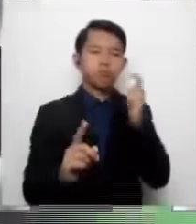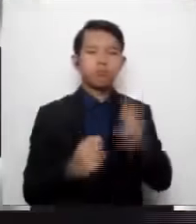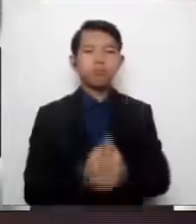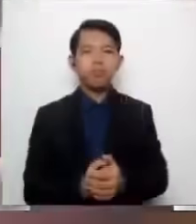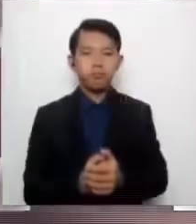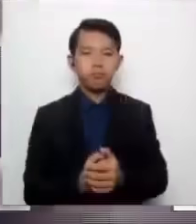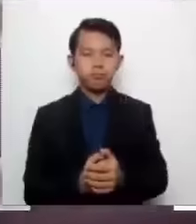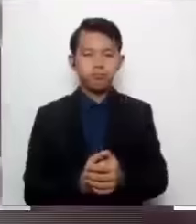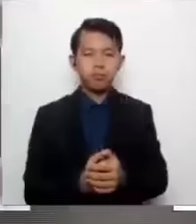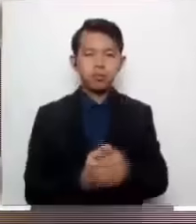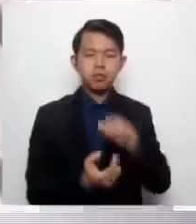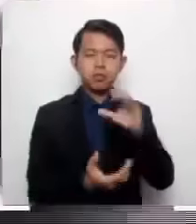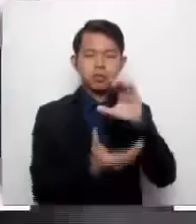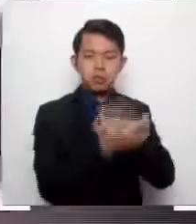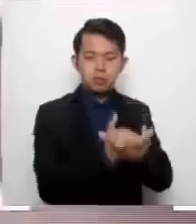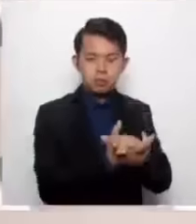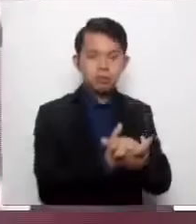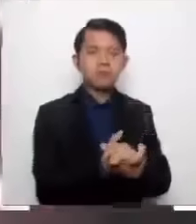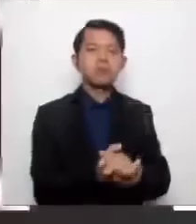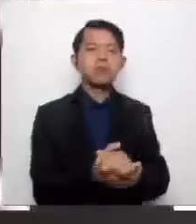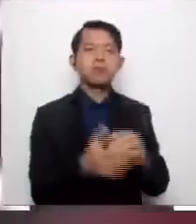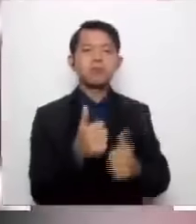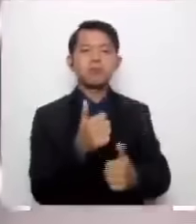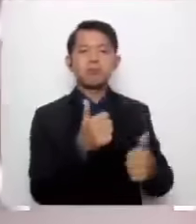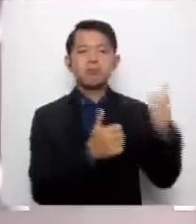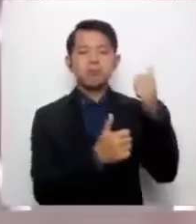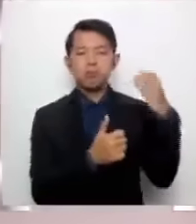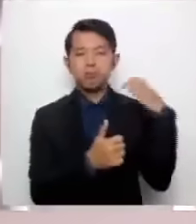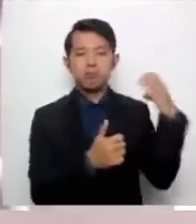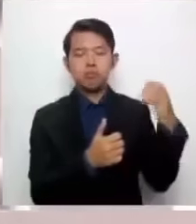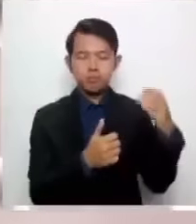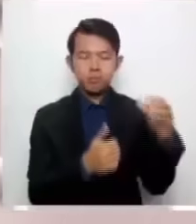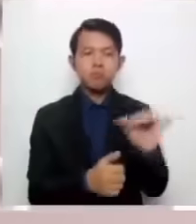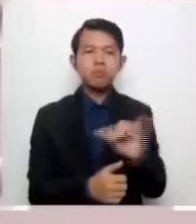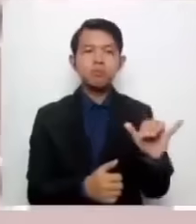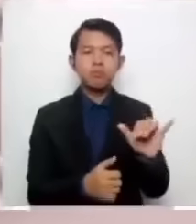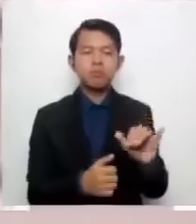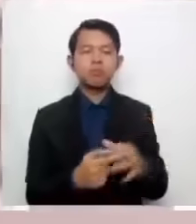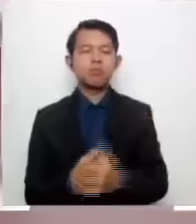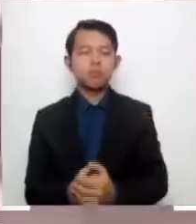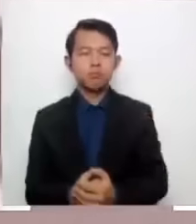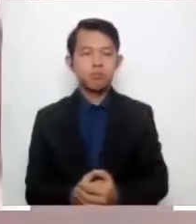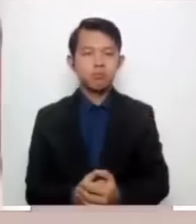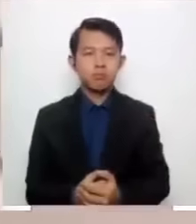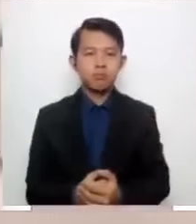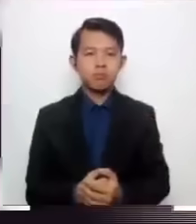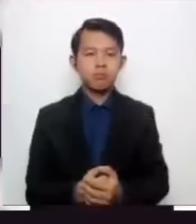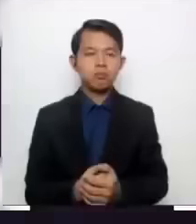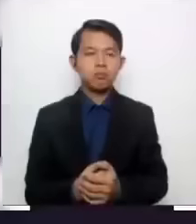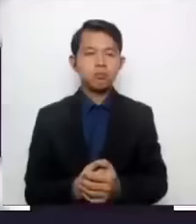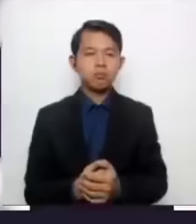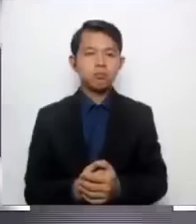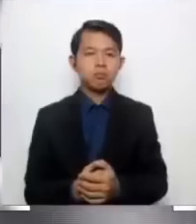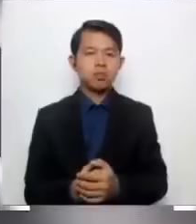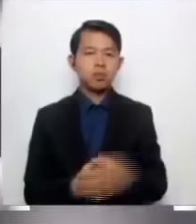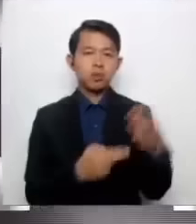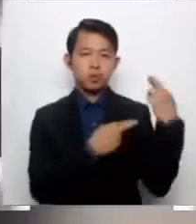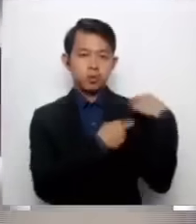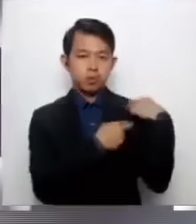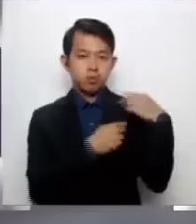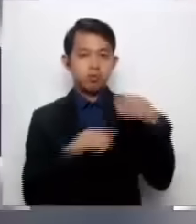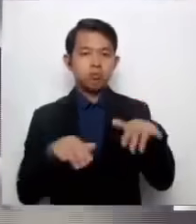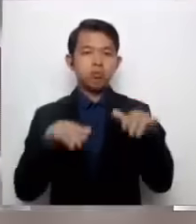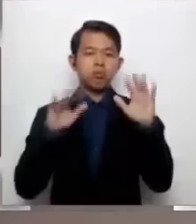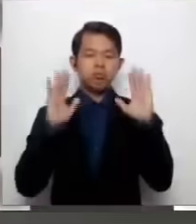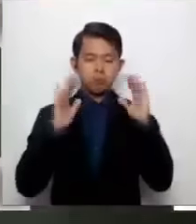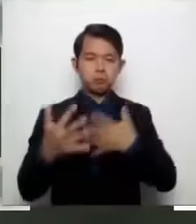ni Martinez at ina ng umanoy na maril ayon sa pulisya sumuko na ang umanoy na maril habang hinahanap ang ibang